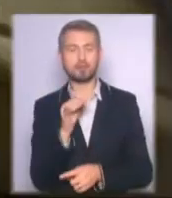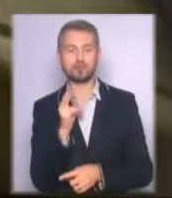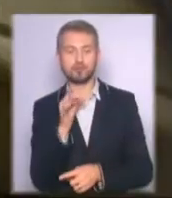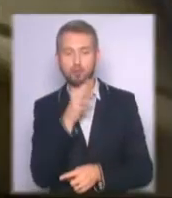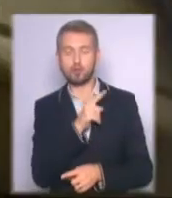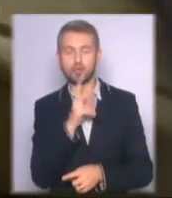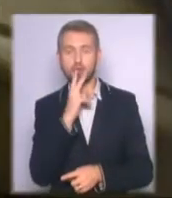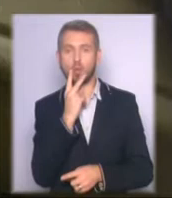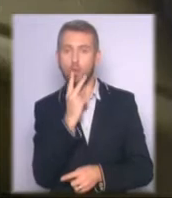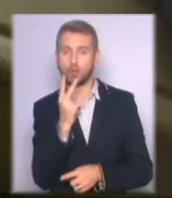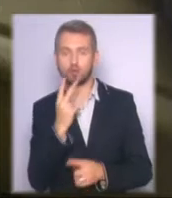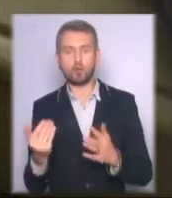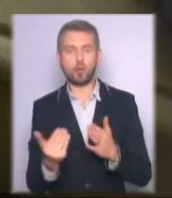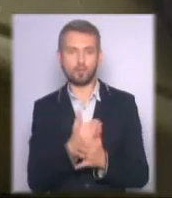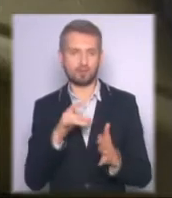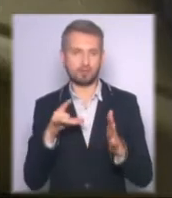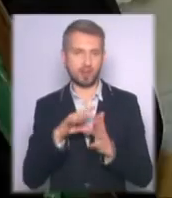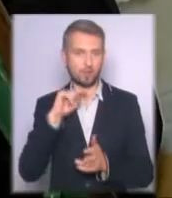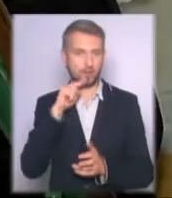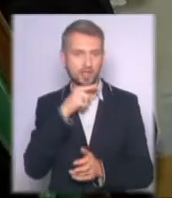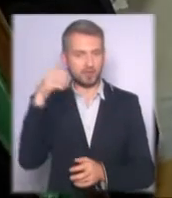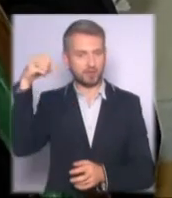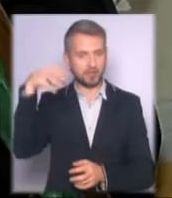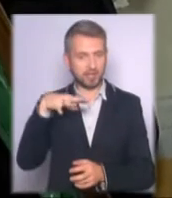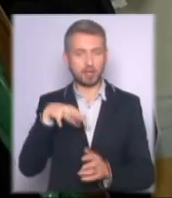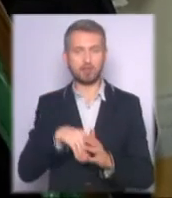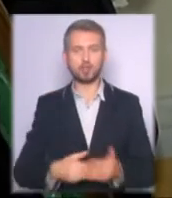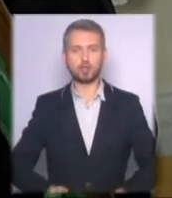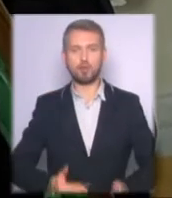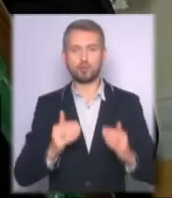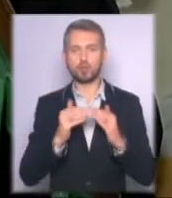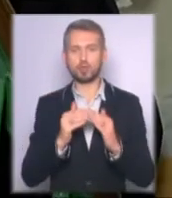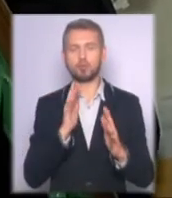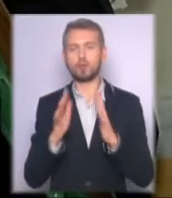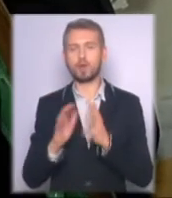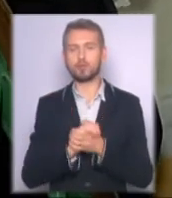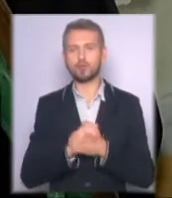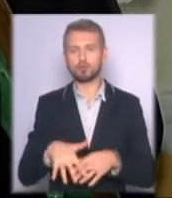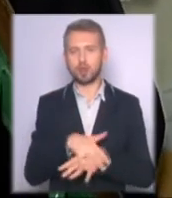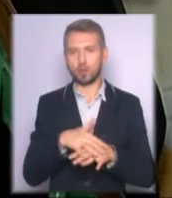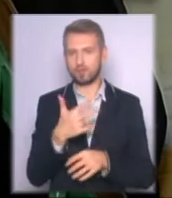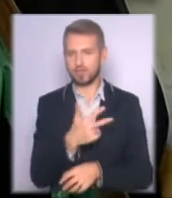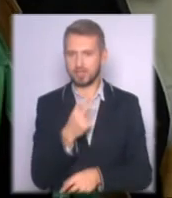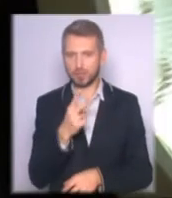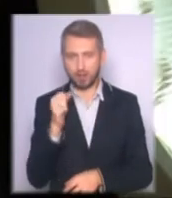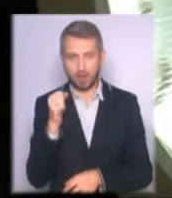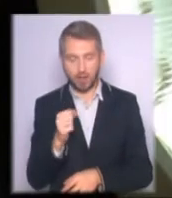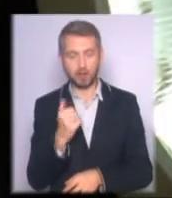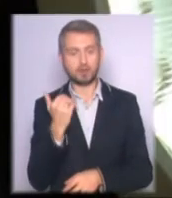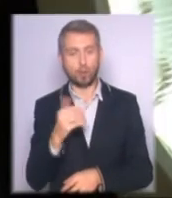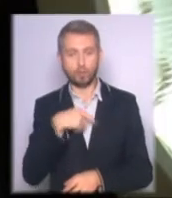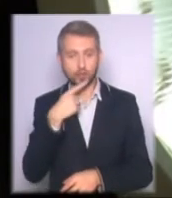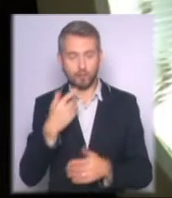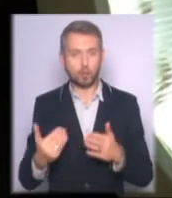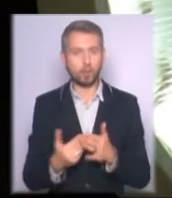нових енергоефективних світильників у житловому будинку на бульварі Дружби народів 32А. За словами мера, новими LED-лампами вже